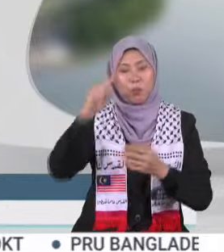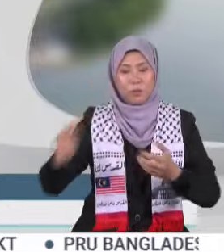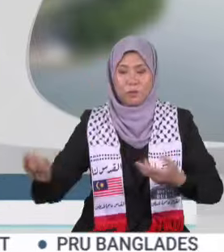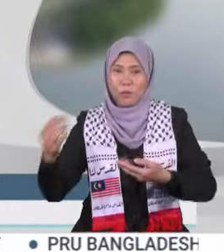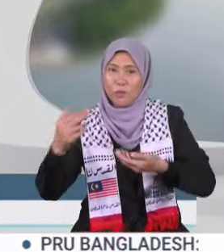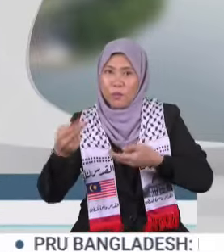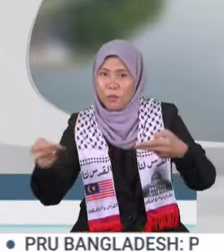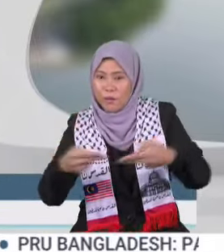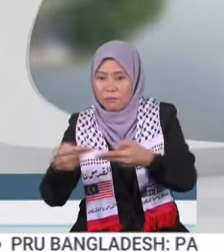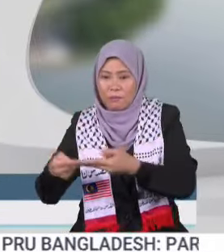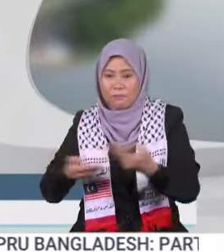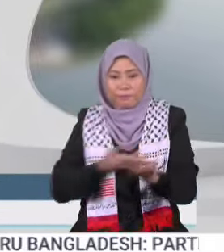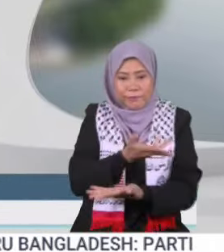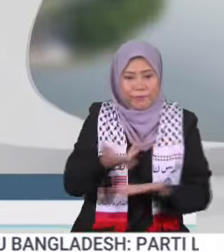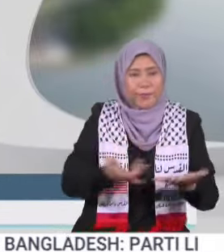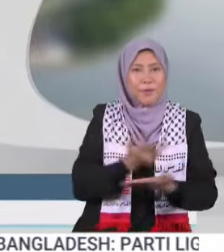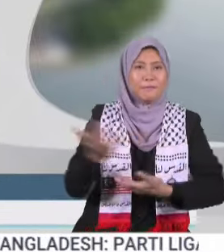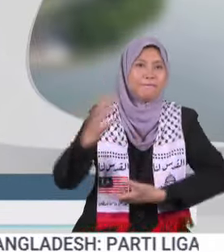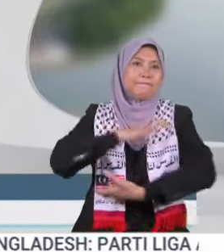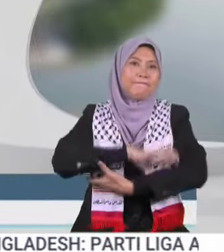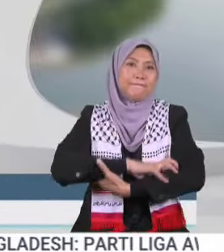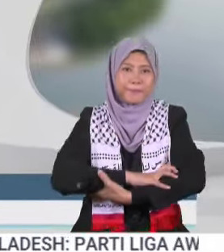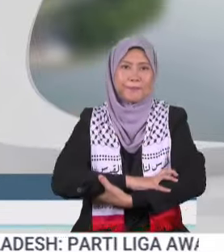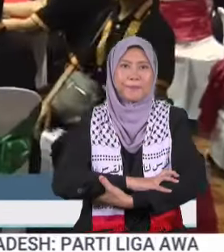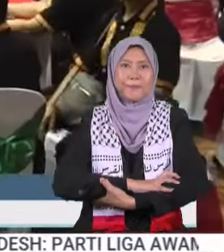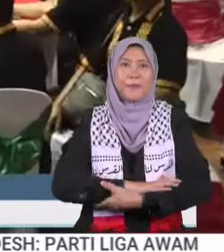lagi hubungan antara pemimpin dan